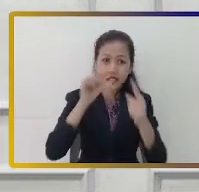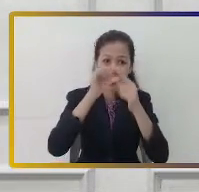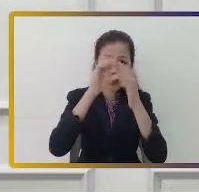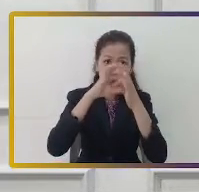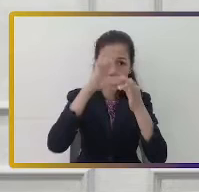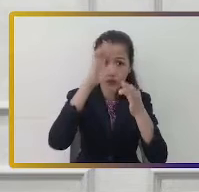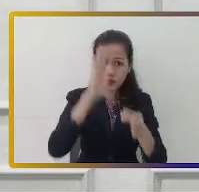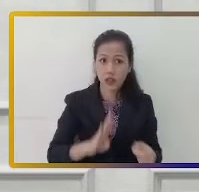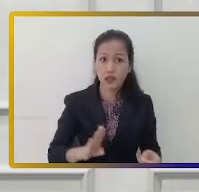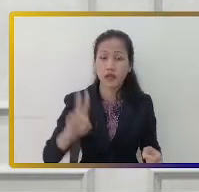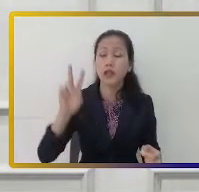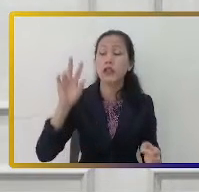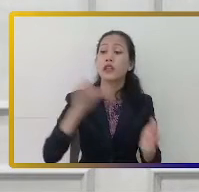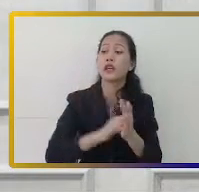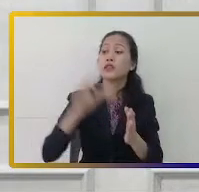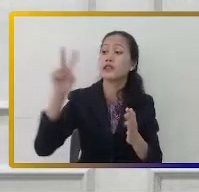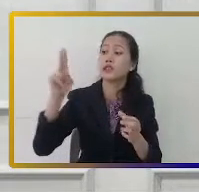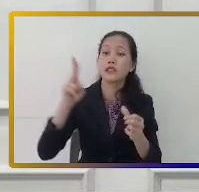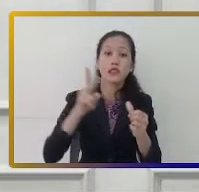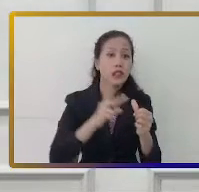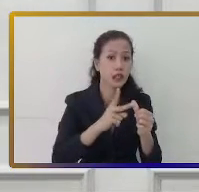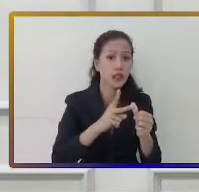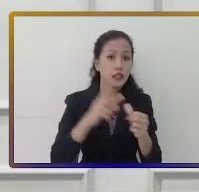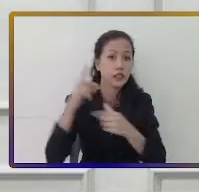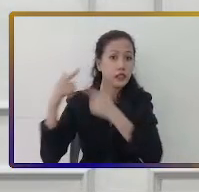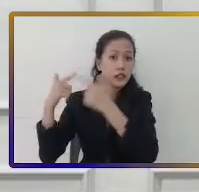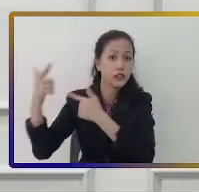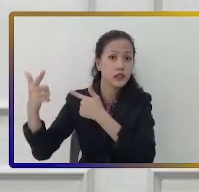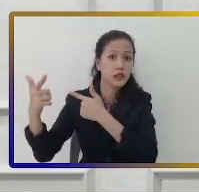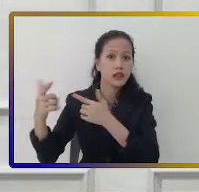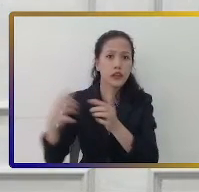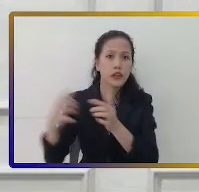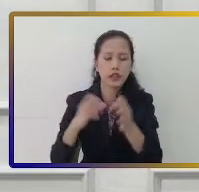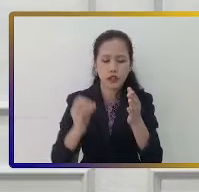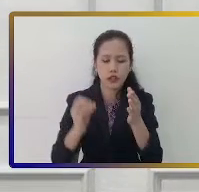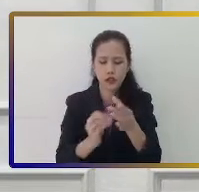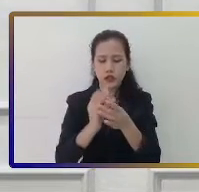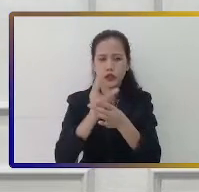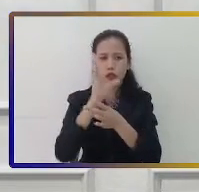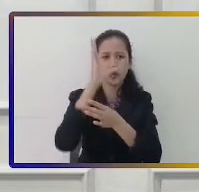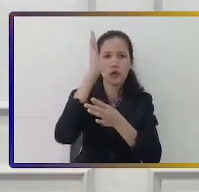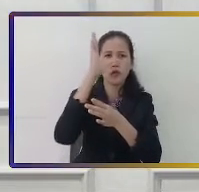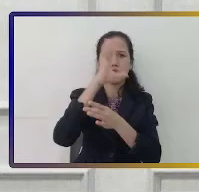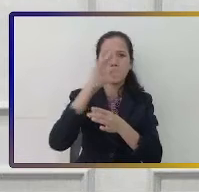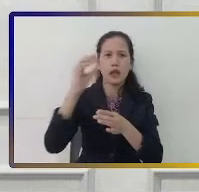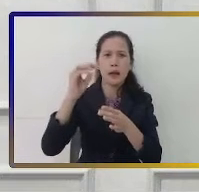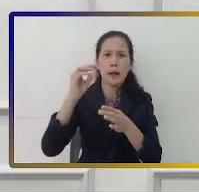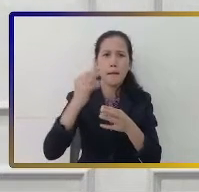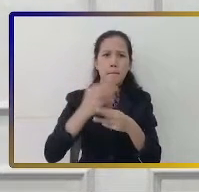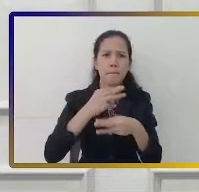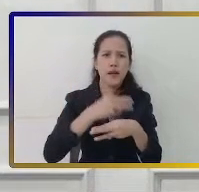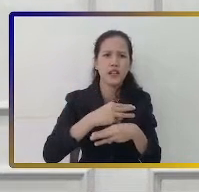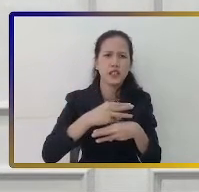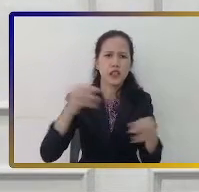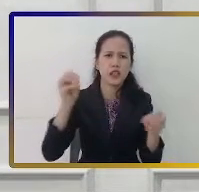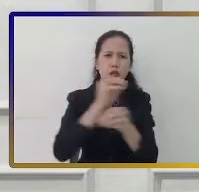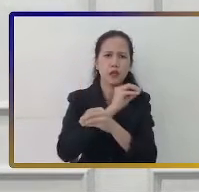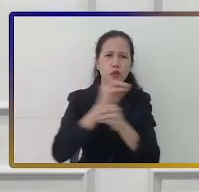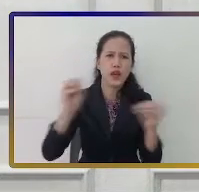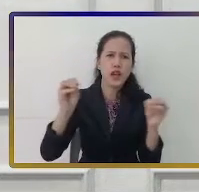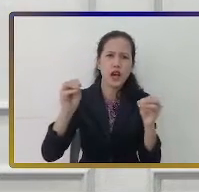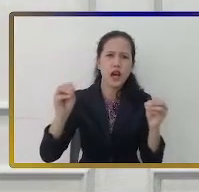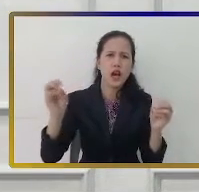second generation. And those kids grow up and make it no priority for their